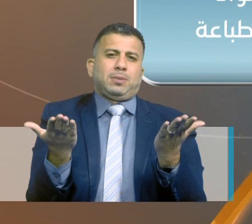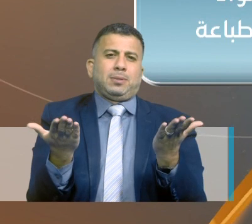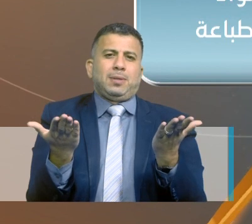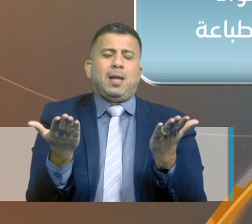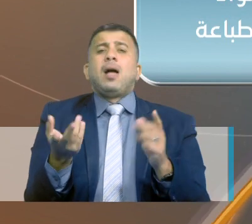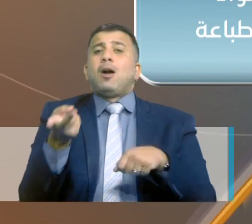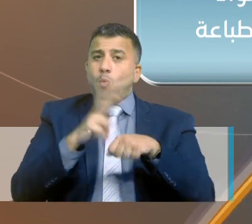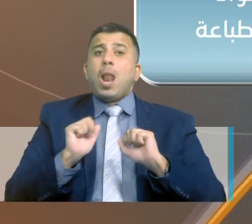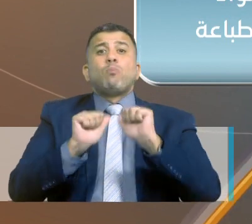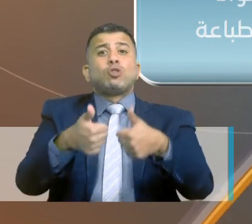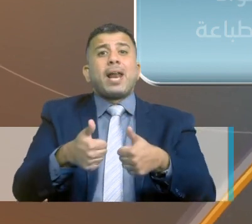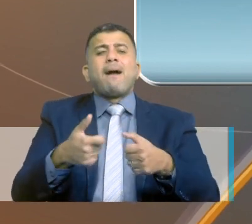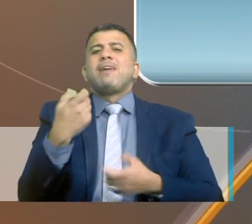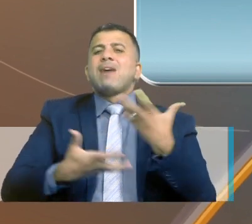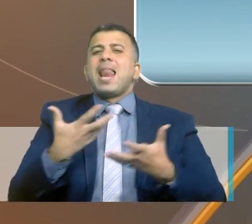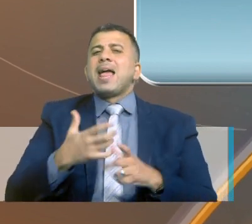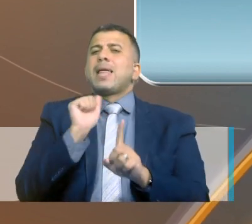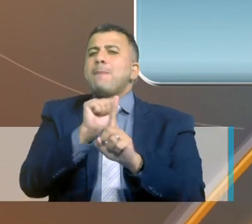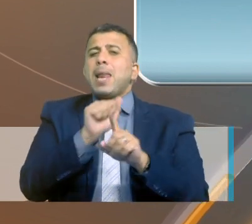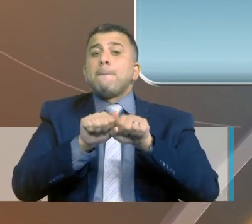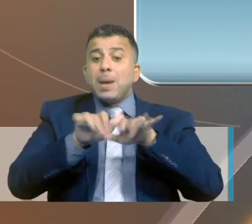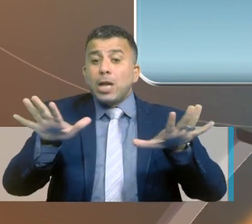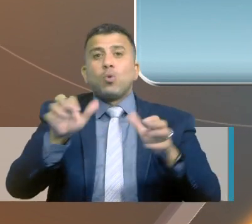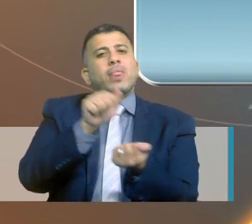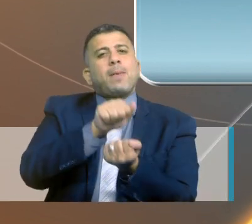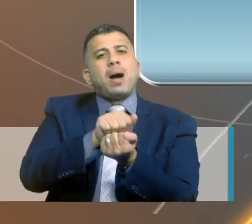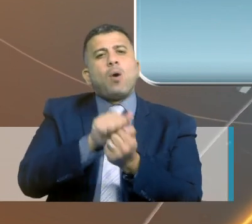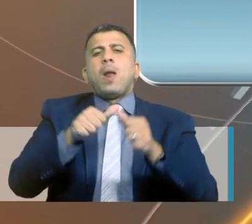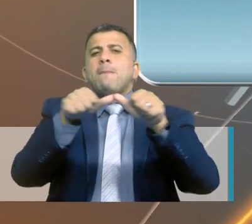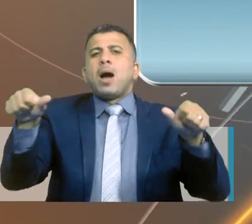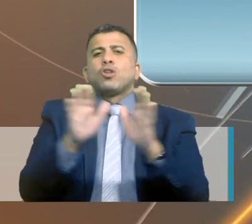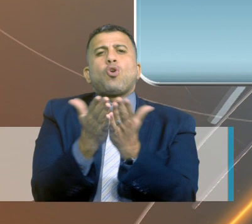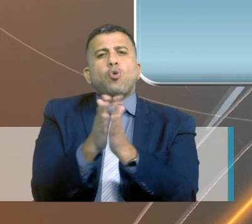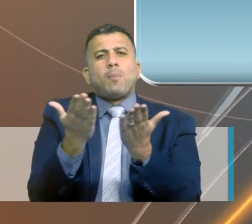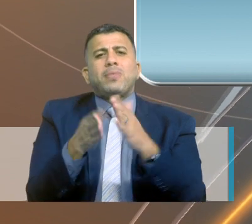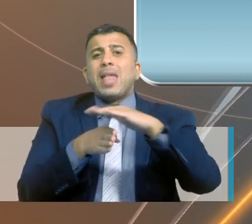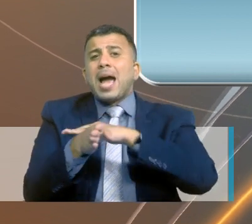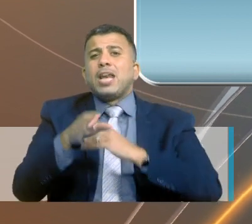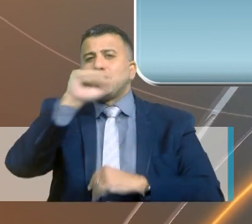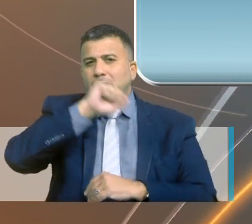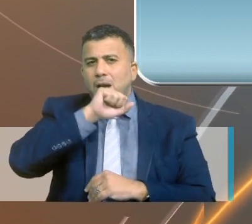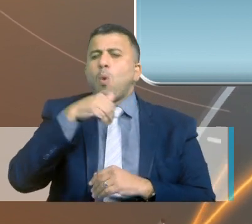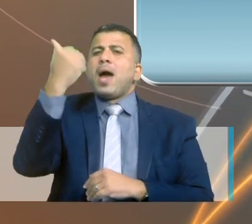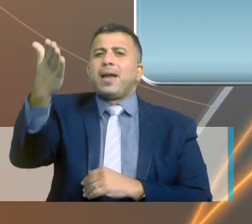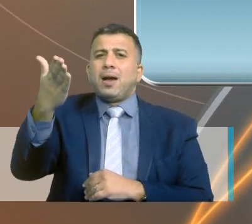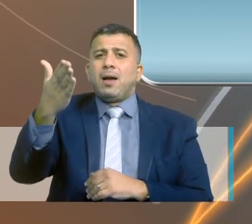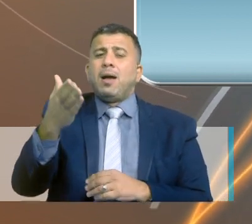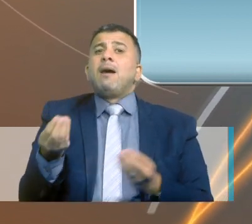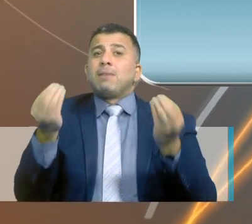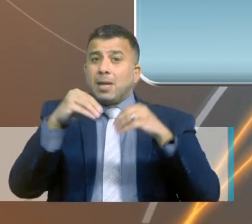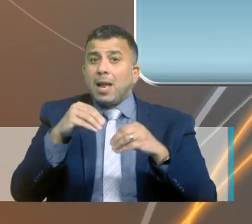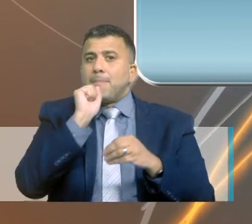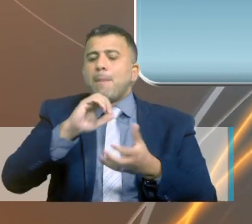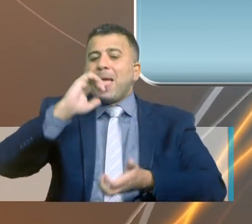يتعلق بالكتاب والمشاركه في الفعاليات المعنيه بالنشر والطباعه ومعارض الكتب داخل الاماره وخارجها